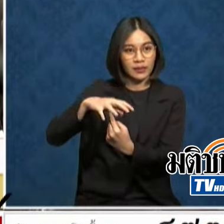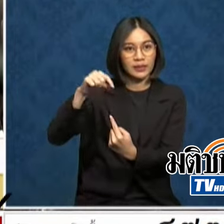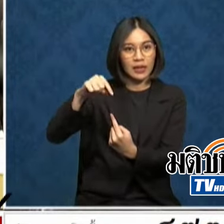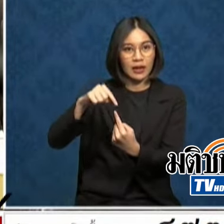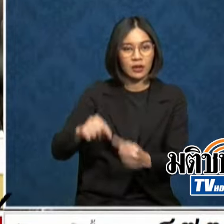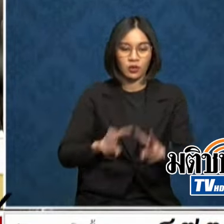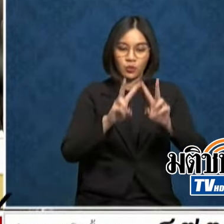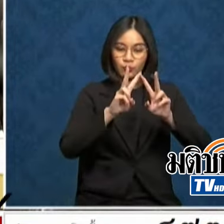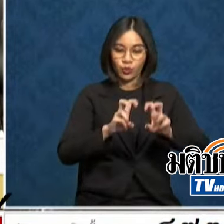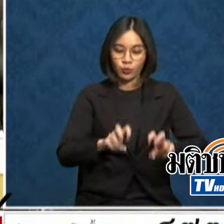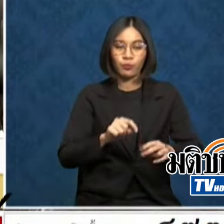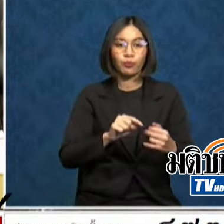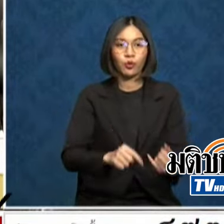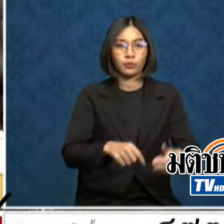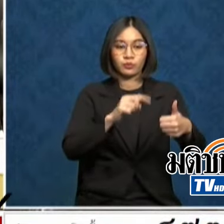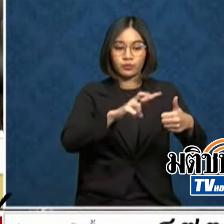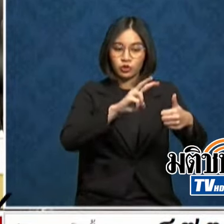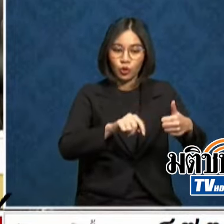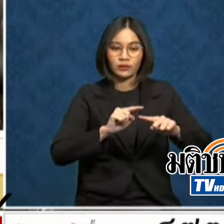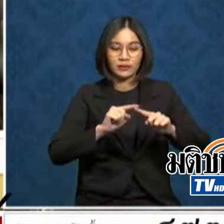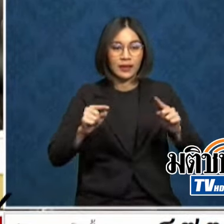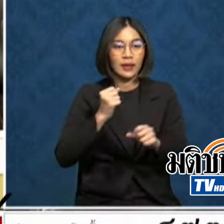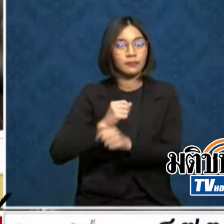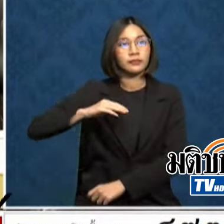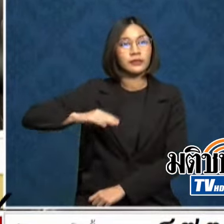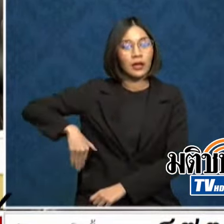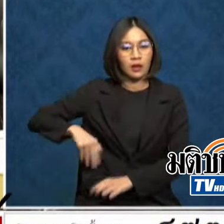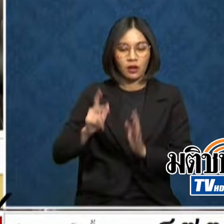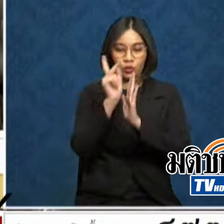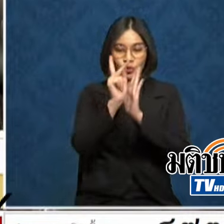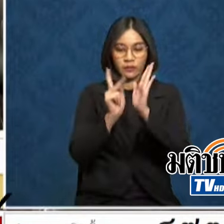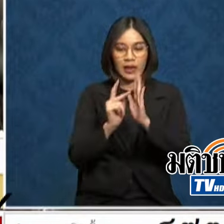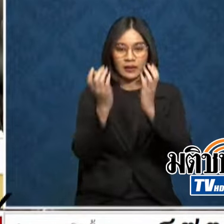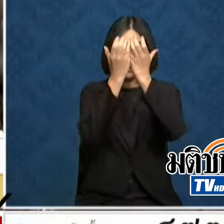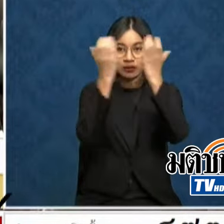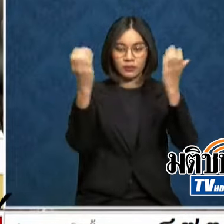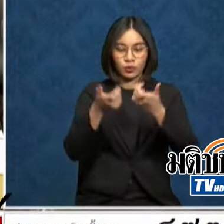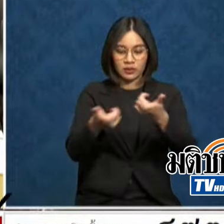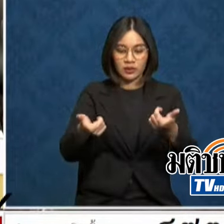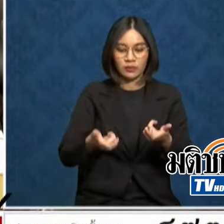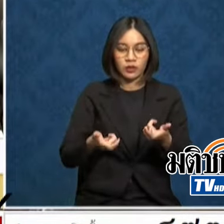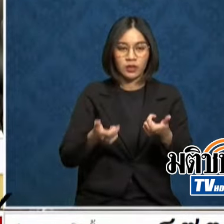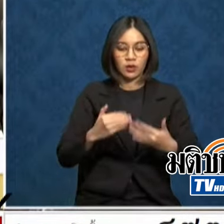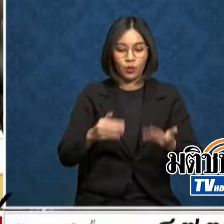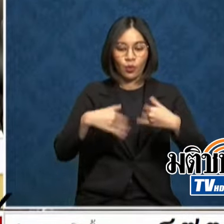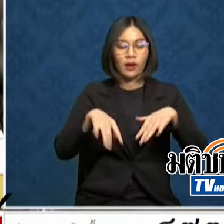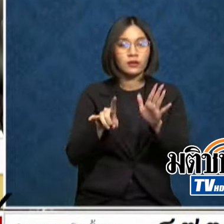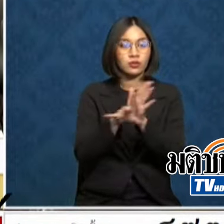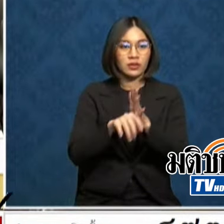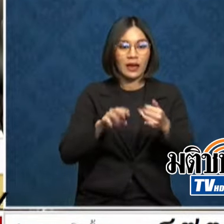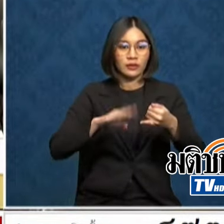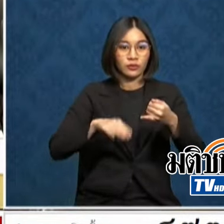พยานโจทย์ครับแต่พิจารณารับหลังกฎหมายรัฐธรรมนูญฉบับนี้ในวรรคสุดท้ายที่ท่านโ